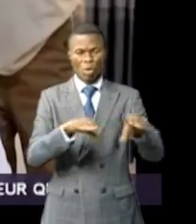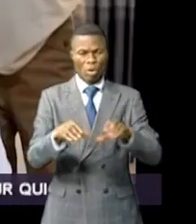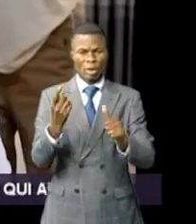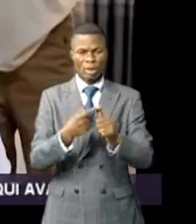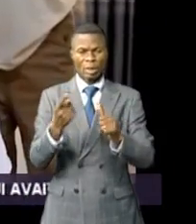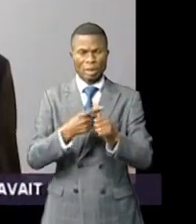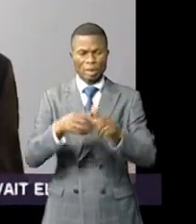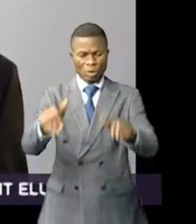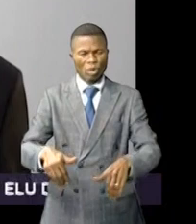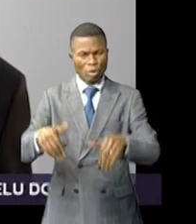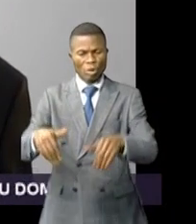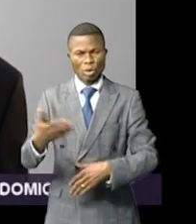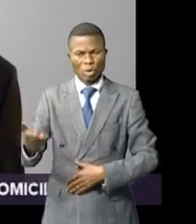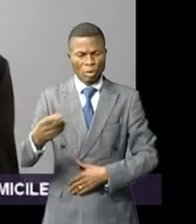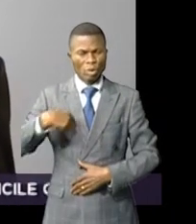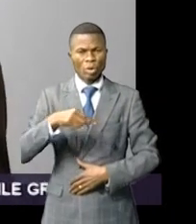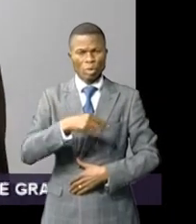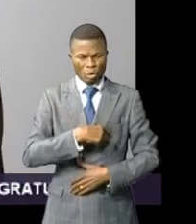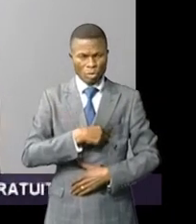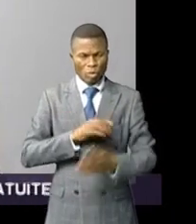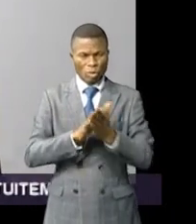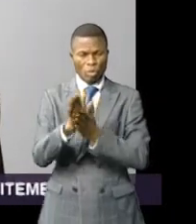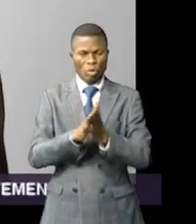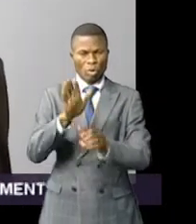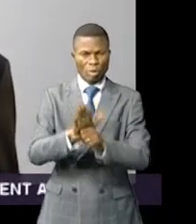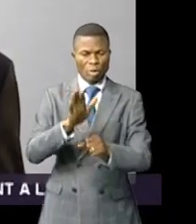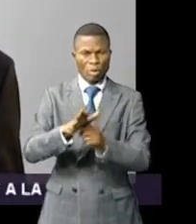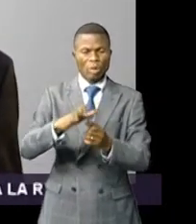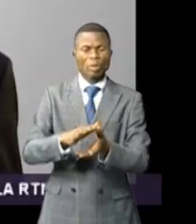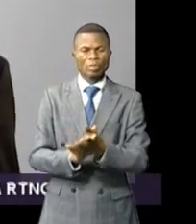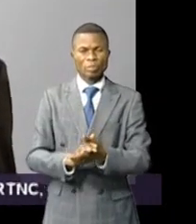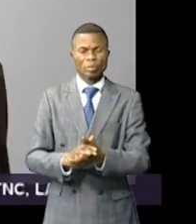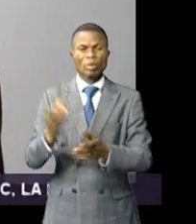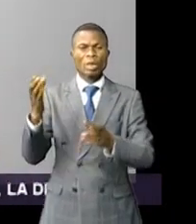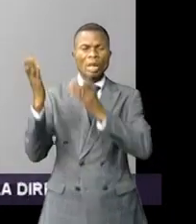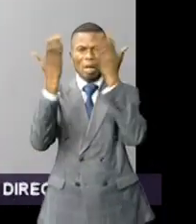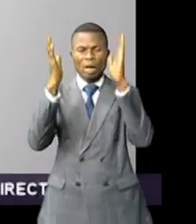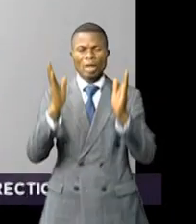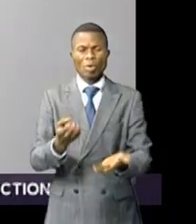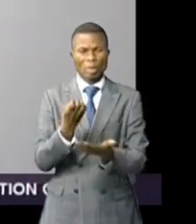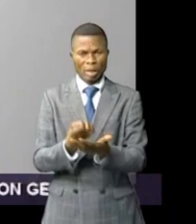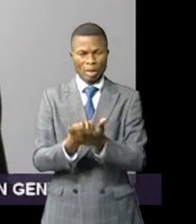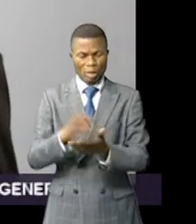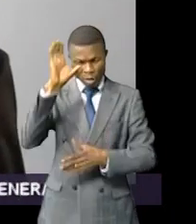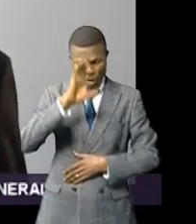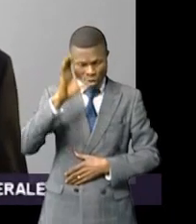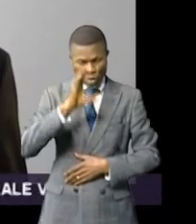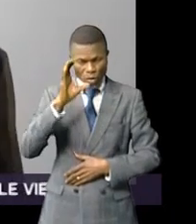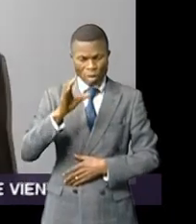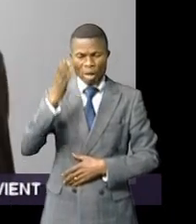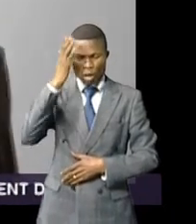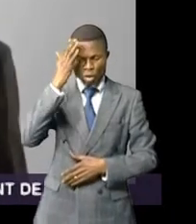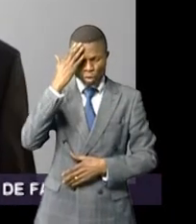autres l'agriculture. On va beaucoup plus en profiter avec nos opérateurs ici économiques pour chercher comment ils vont